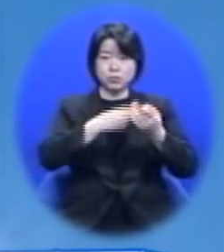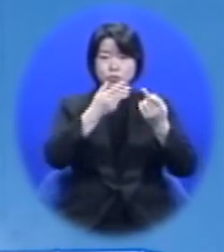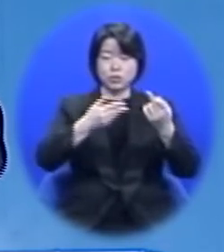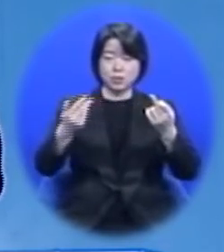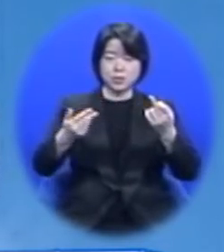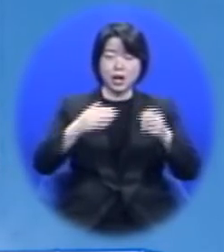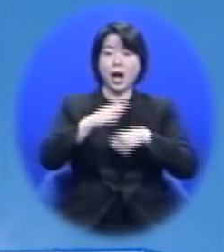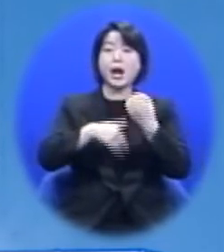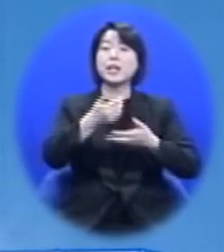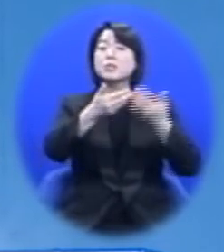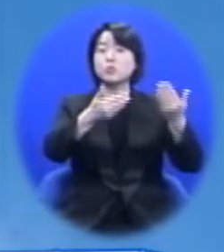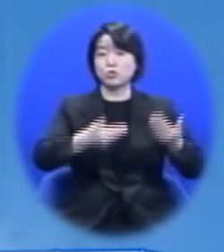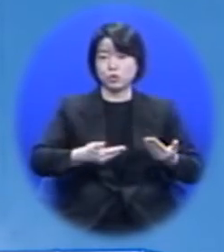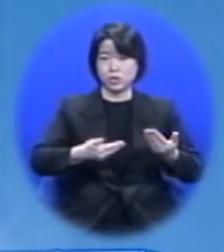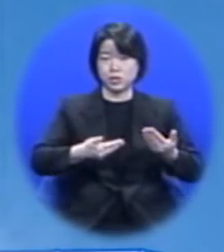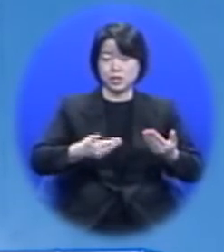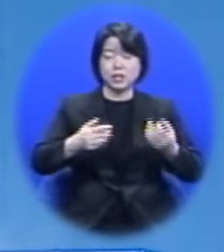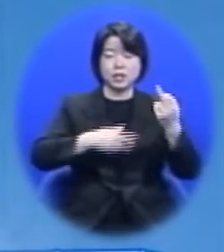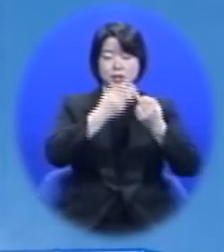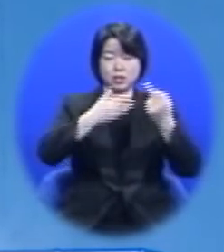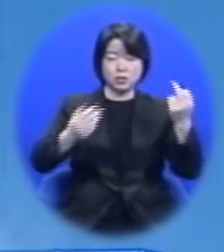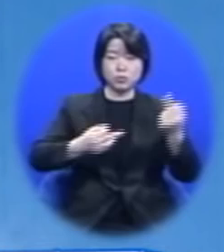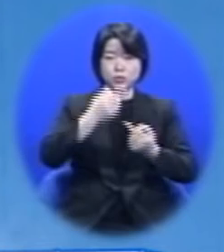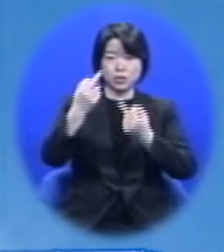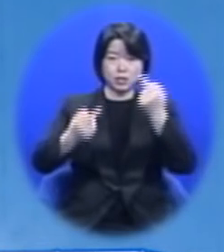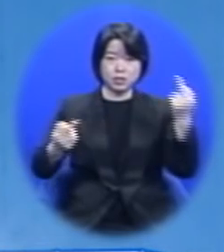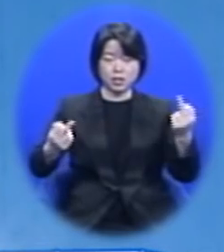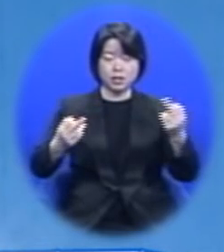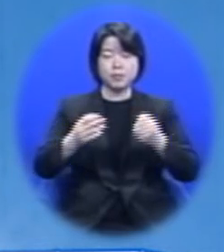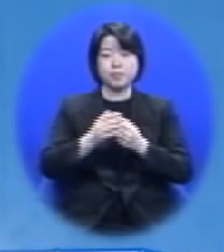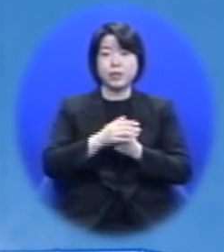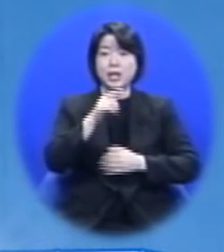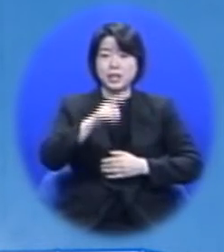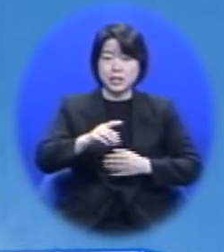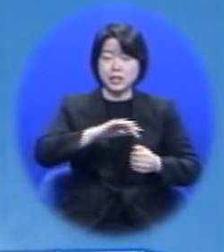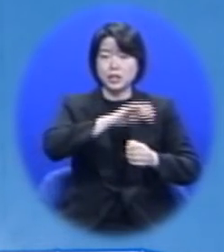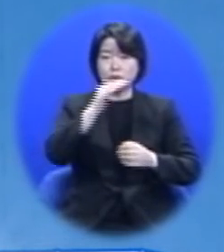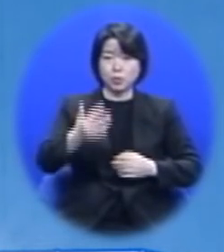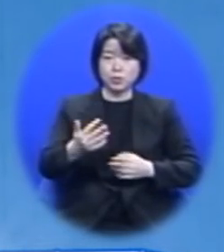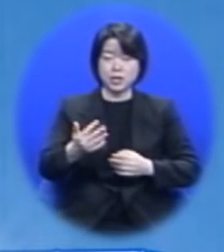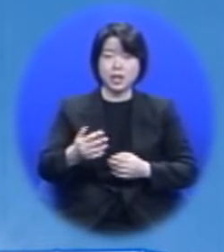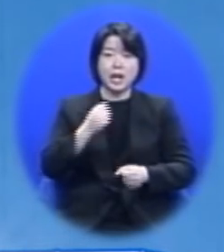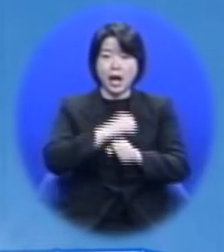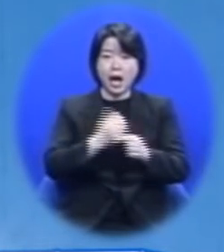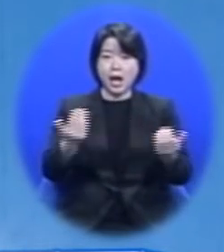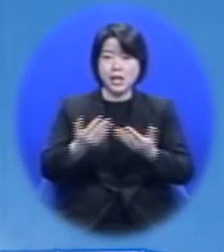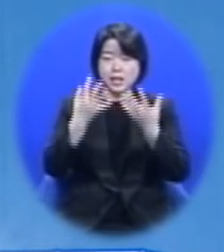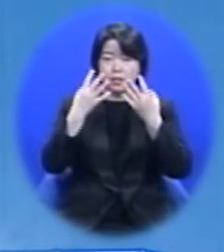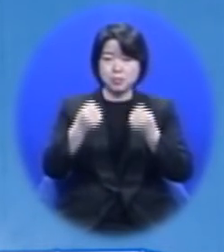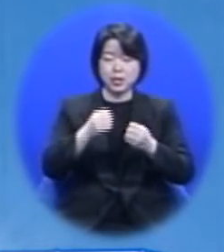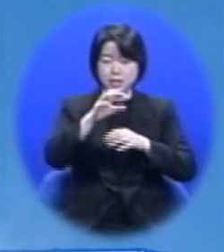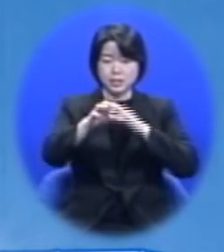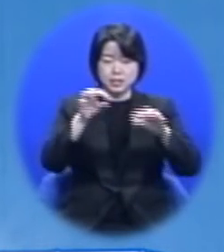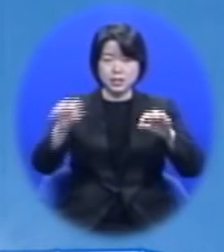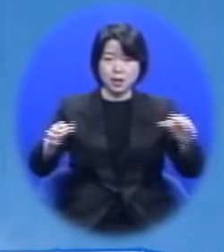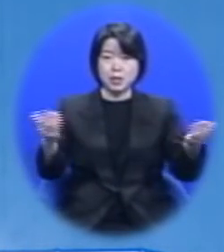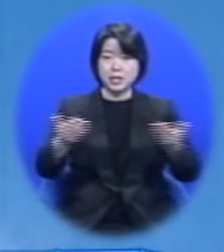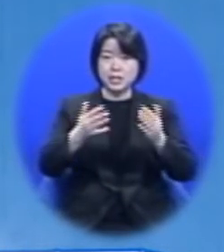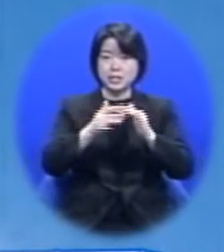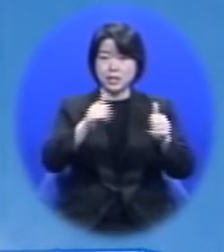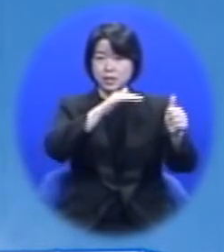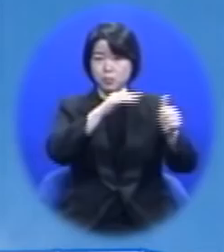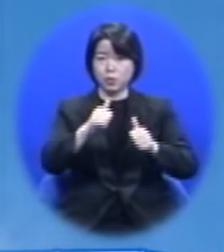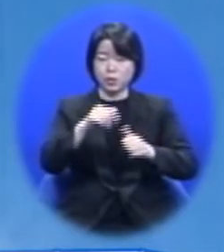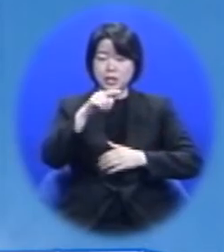동산. 삼천리반도 금수강산, 하나님 주신 동산. 이 동산에 할 일 많아 사방의 일꾼을 부르네. 곧 이날에